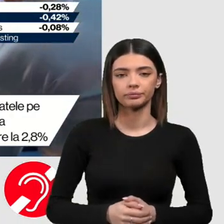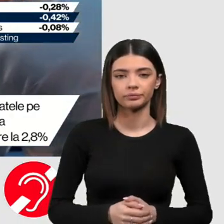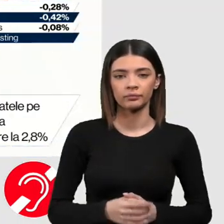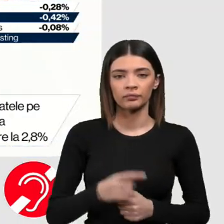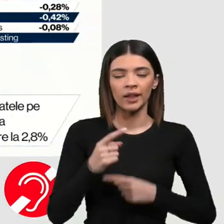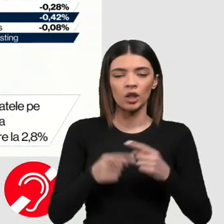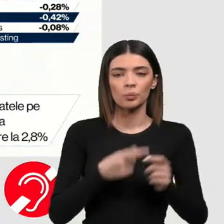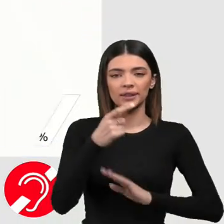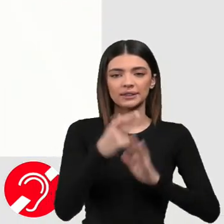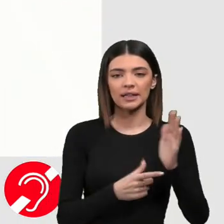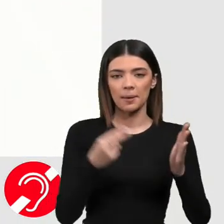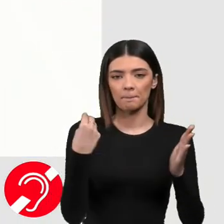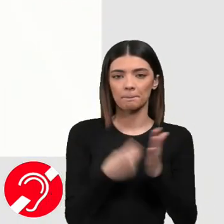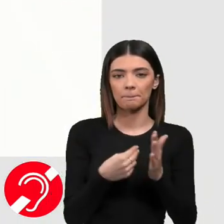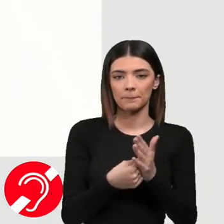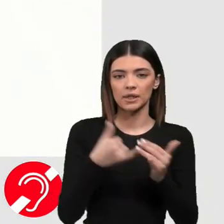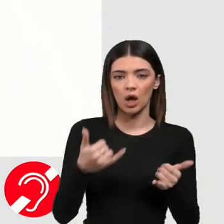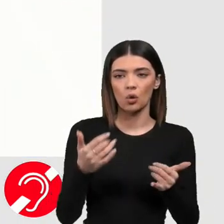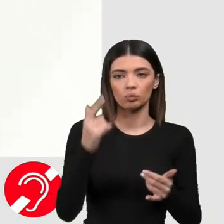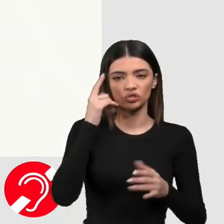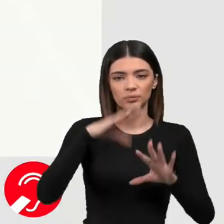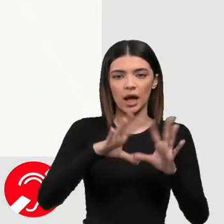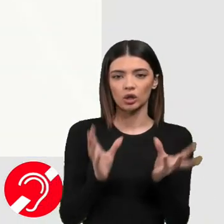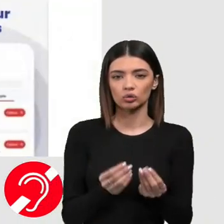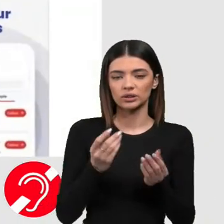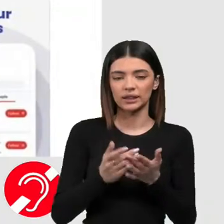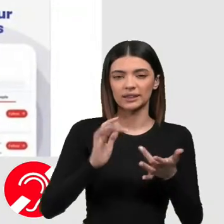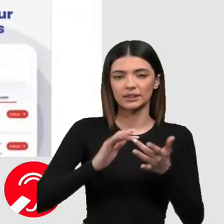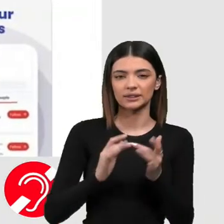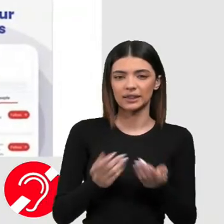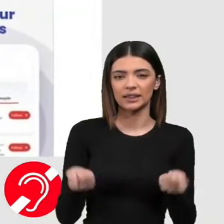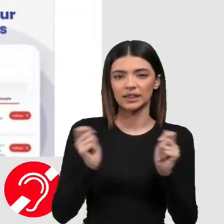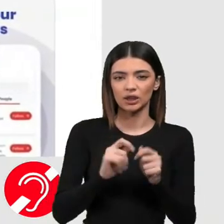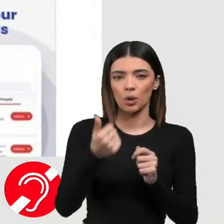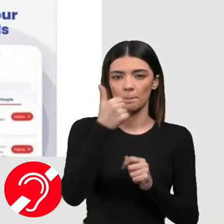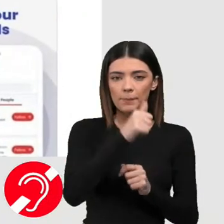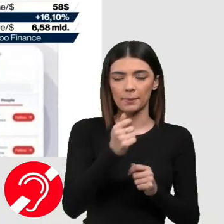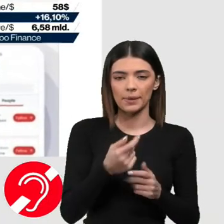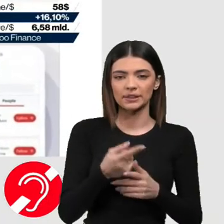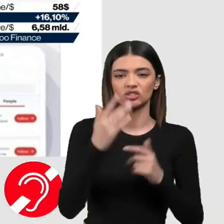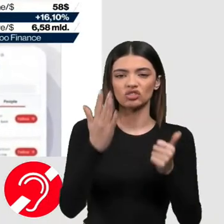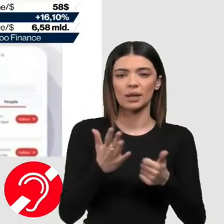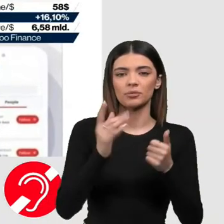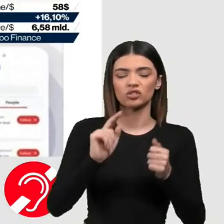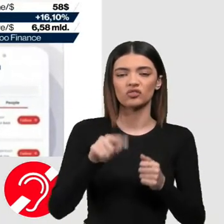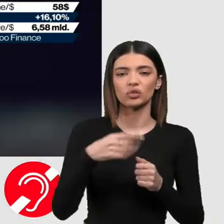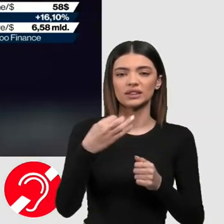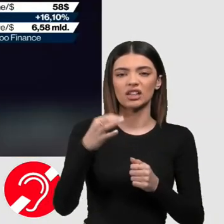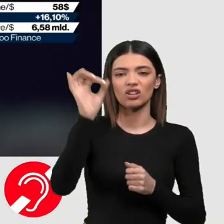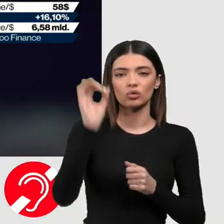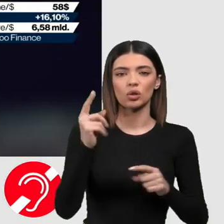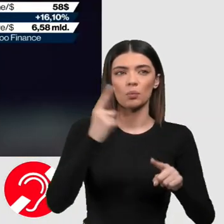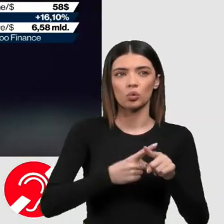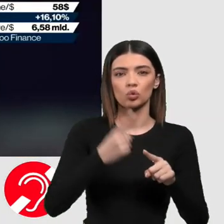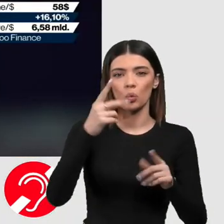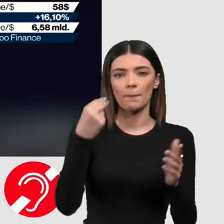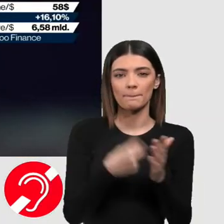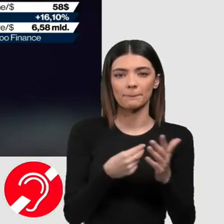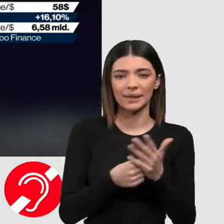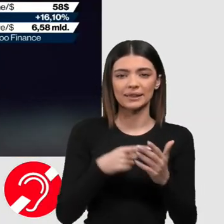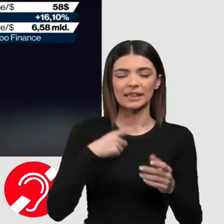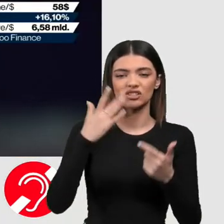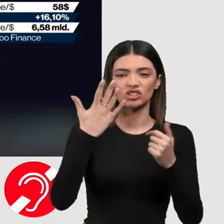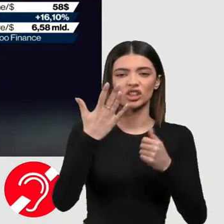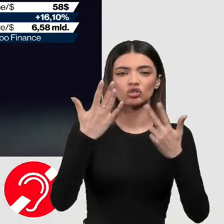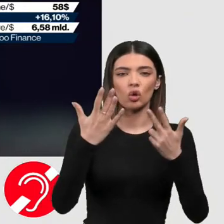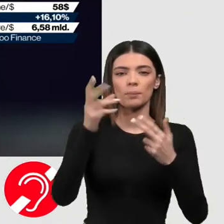2,8%. După listarea la bursă, Trump Media and Technology Group închide prima zi de tranzacționare cu un plus de 16,10% și un preț al